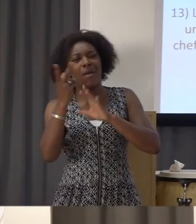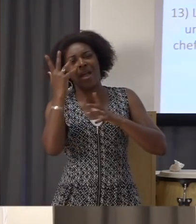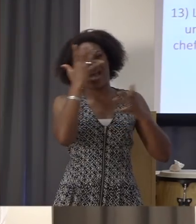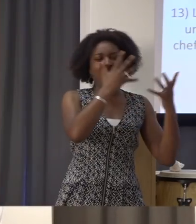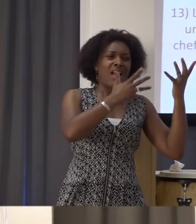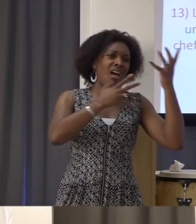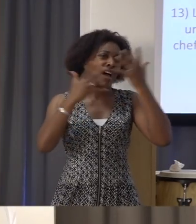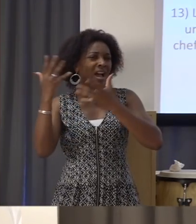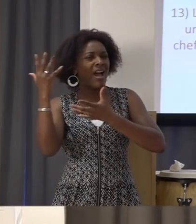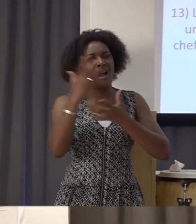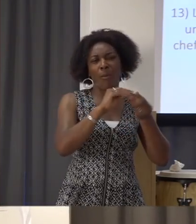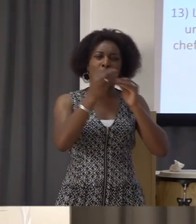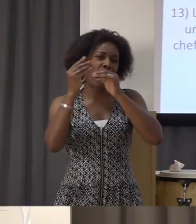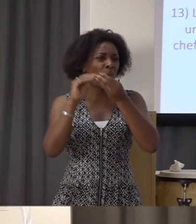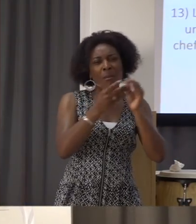Les tempêtes s'élèvent.